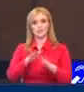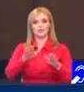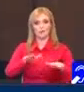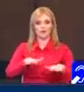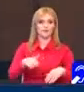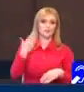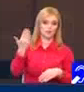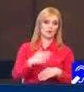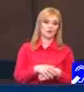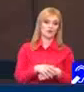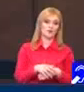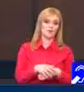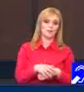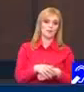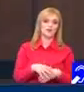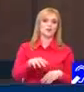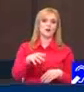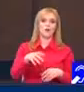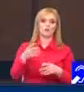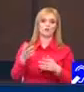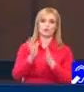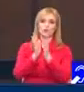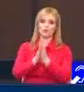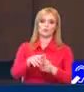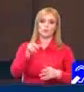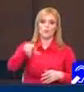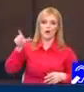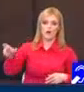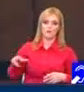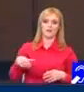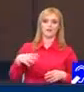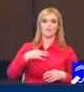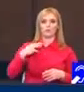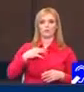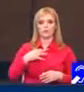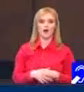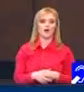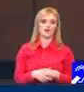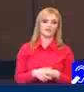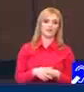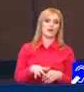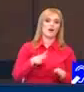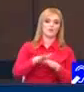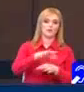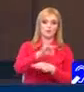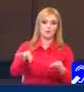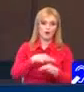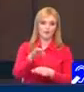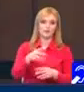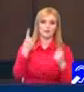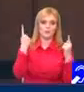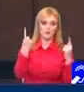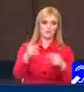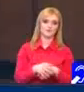locale, au promovat voluntariatul, au atras contribuții, au implementat proiecte